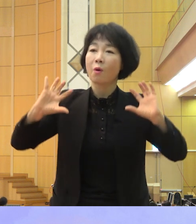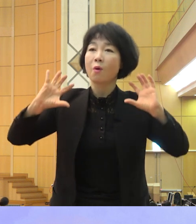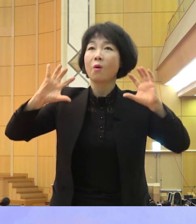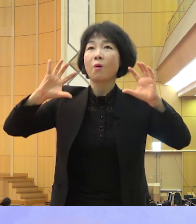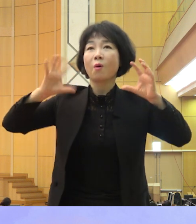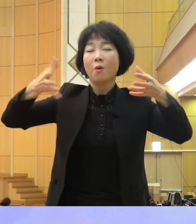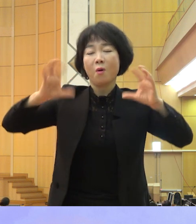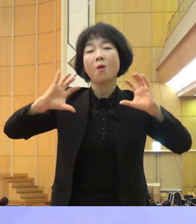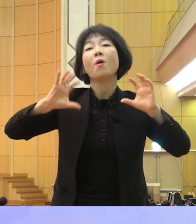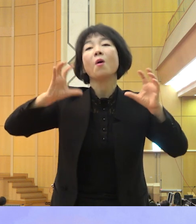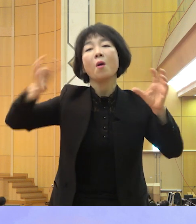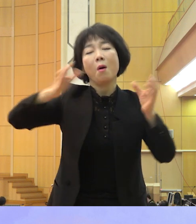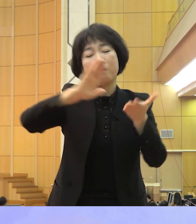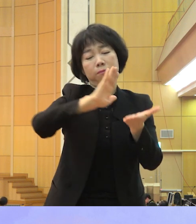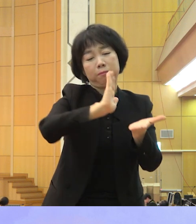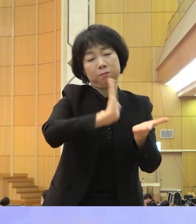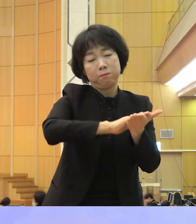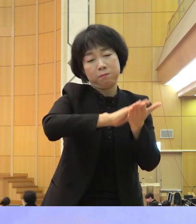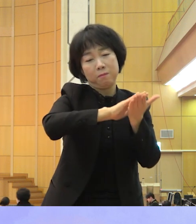천국으로